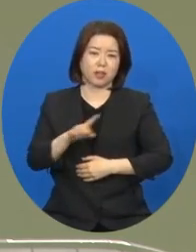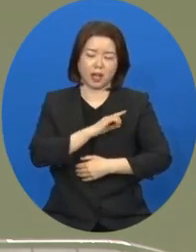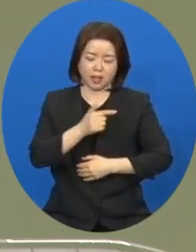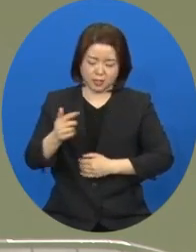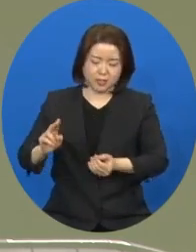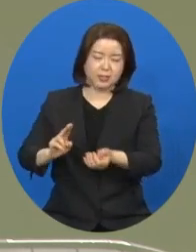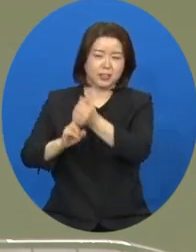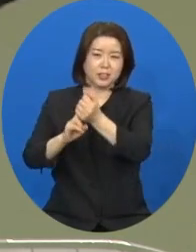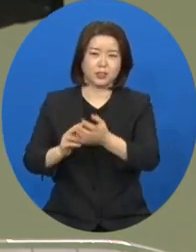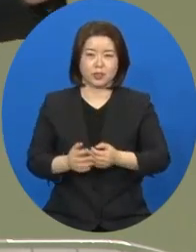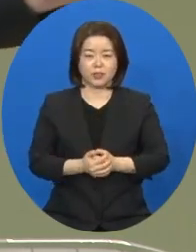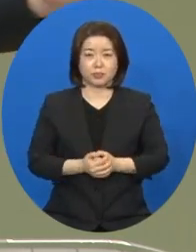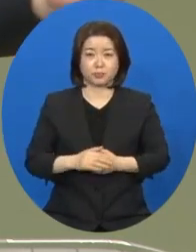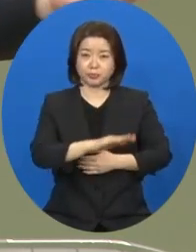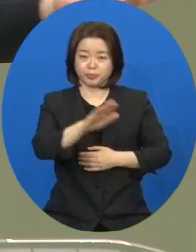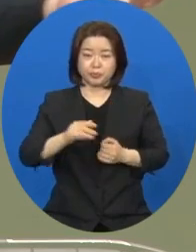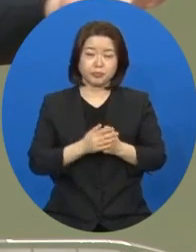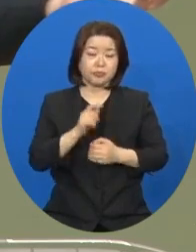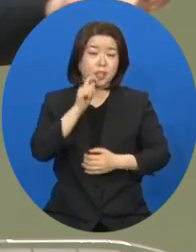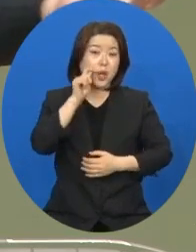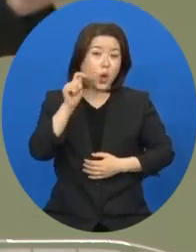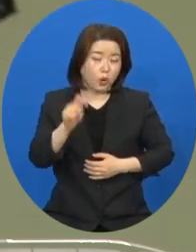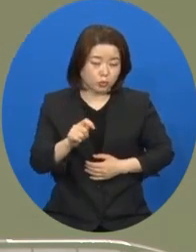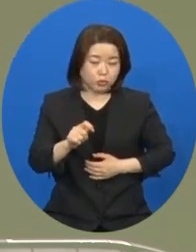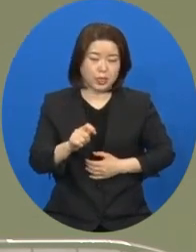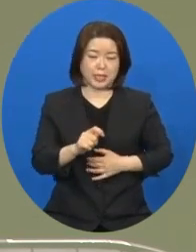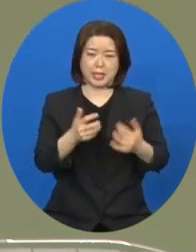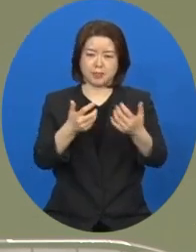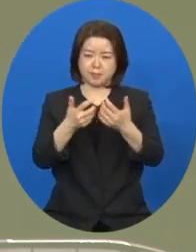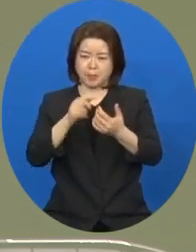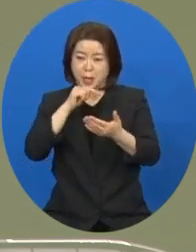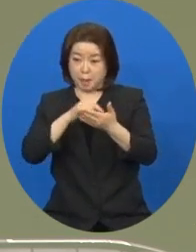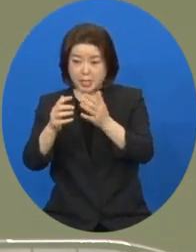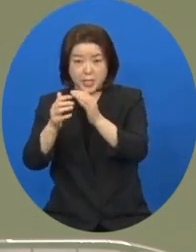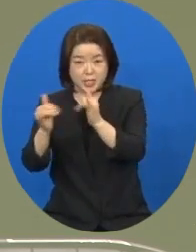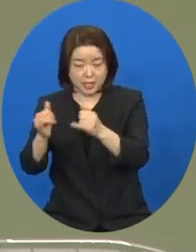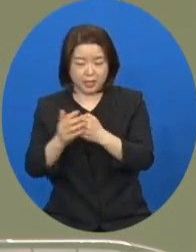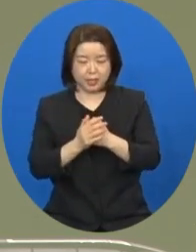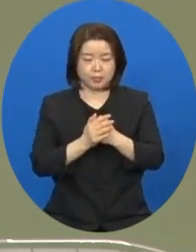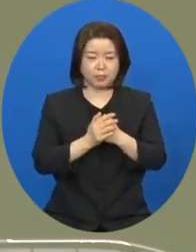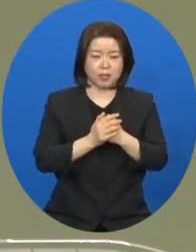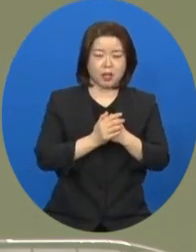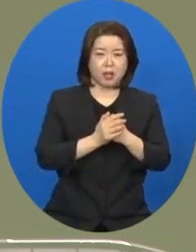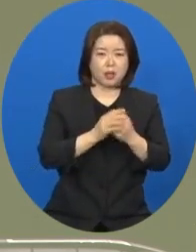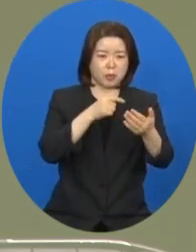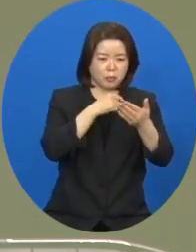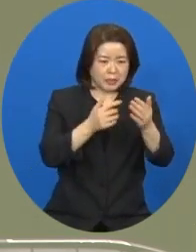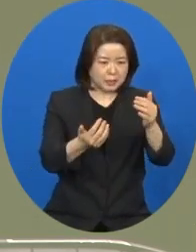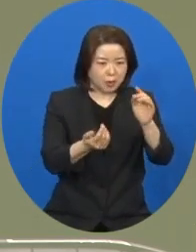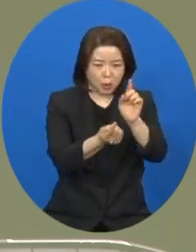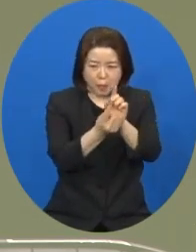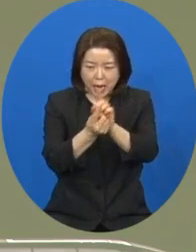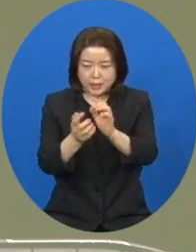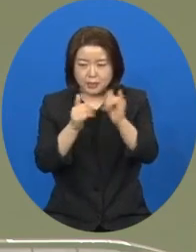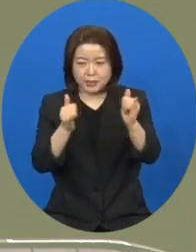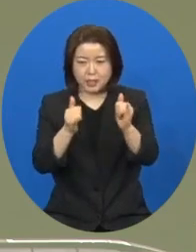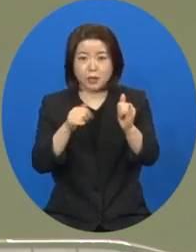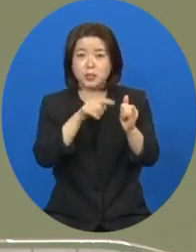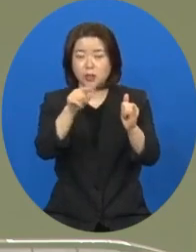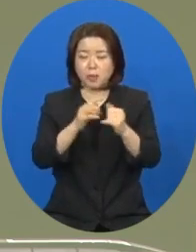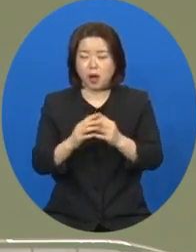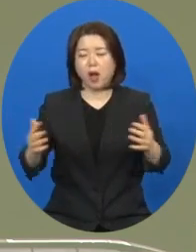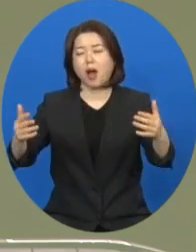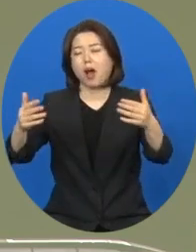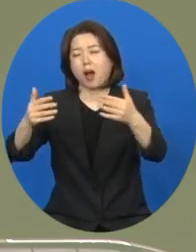우리는 우크라이나 난민들이나 이런 재난을 당한 사람은 얼마든지 품을 수 있어요. 그들을 위해서